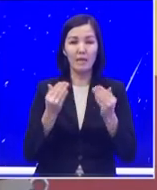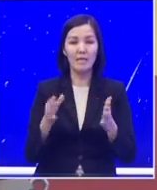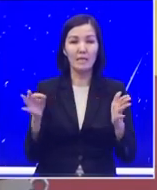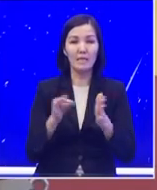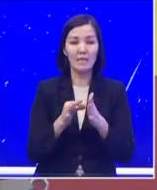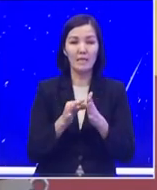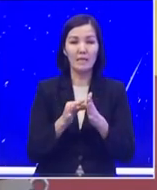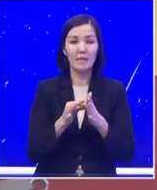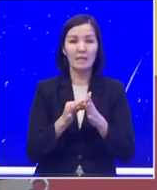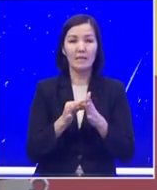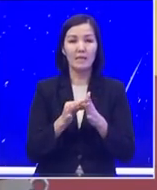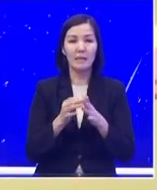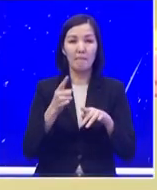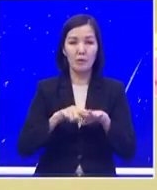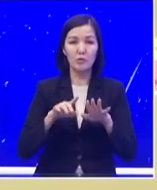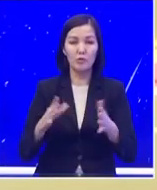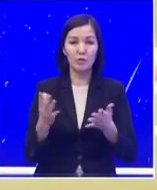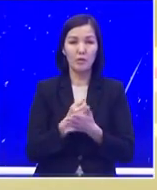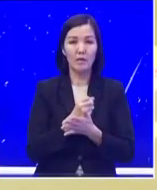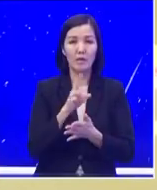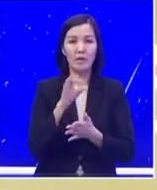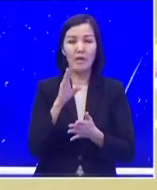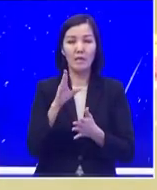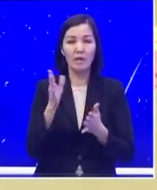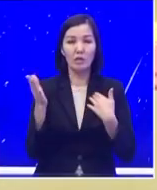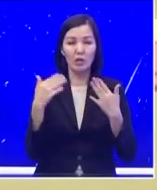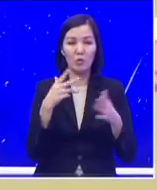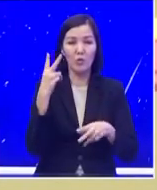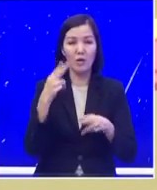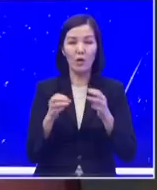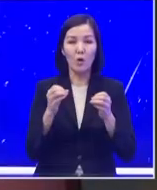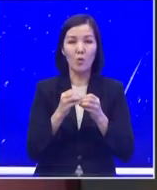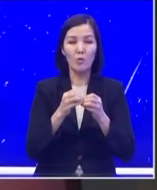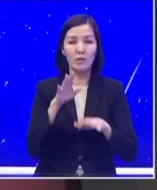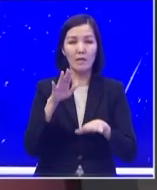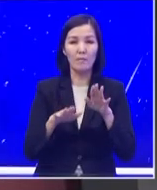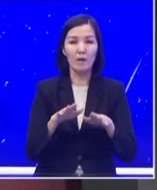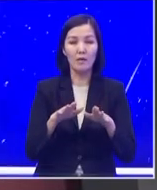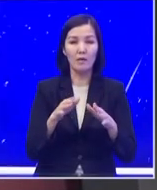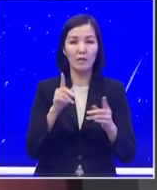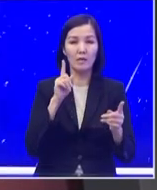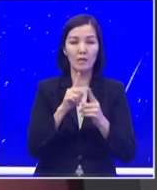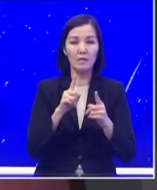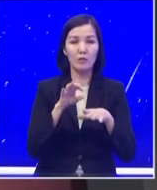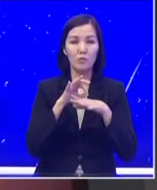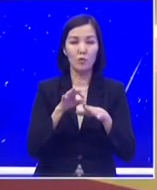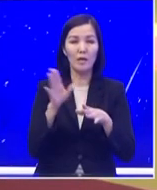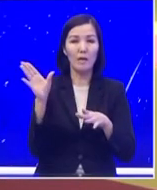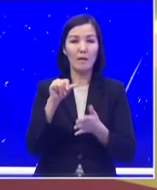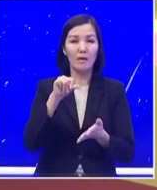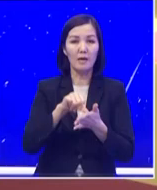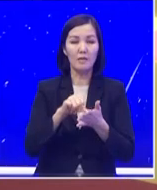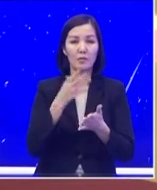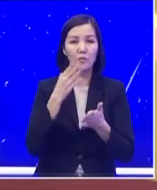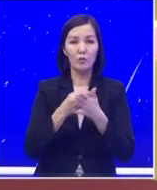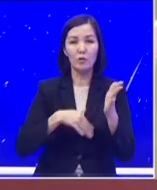мақсат біздің бірінші орын алу. Ката жаттығу аяқталысымен он салмақ дәрежесі бойынша жекпе-жек сайысында кезек берілді. Қатысушылардың барлығы өз